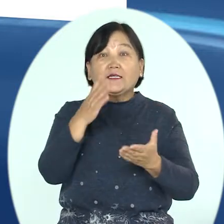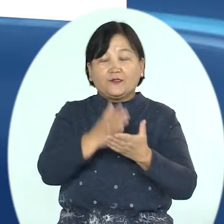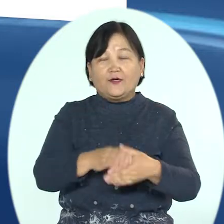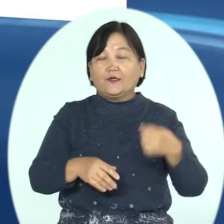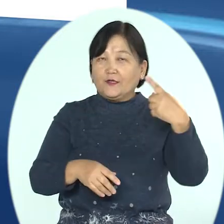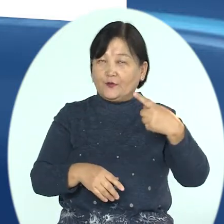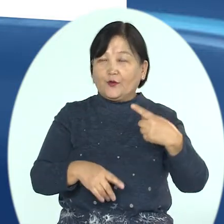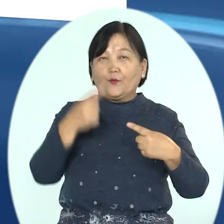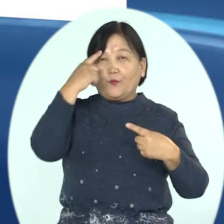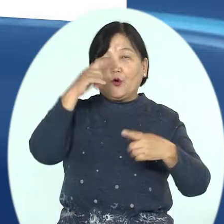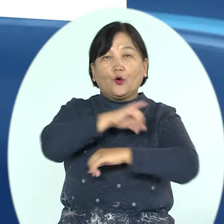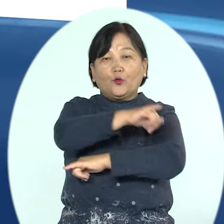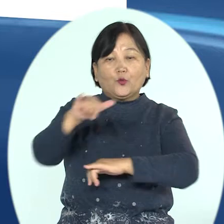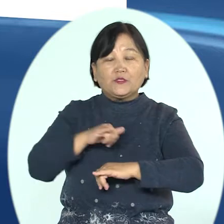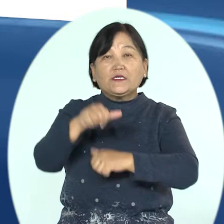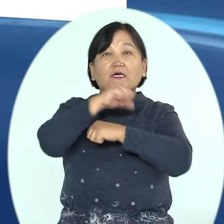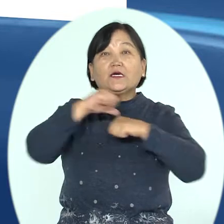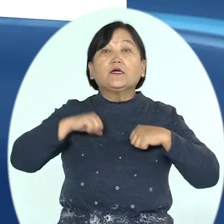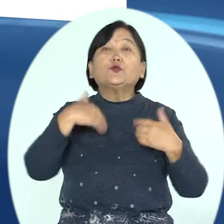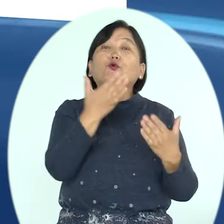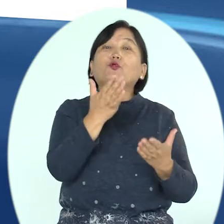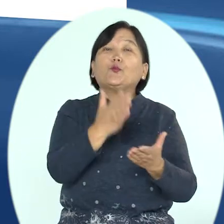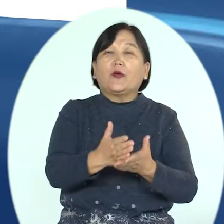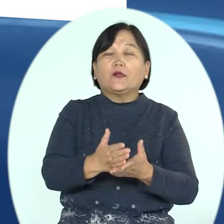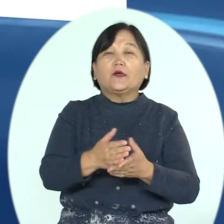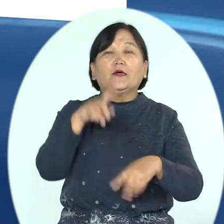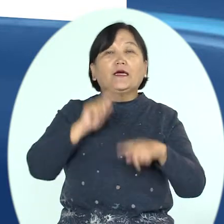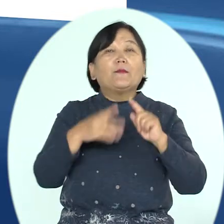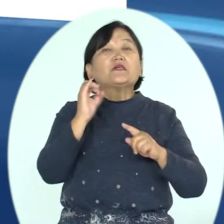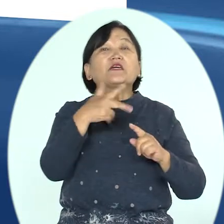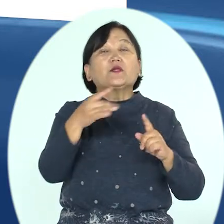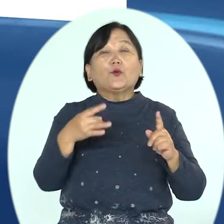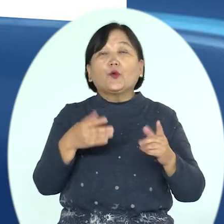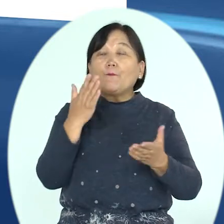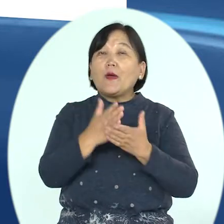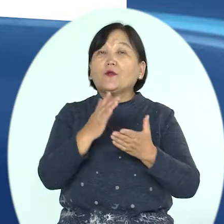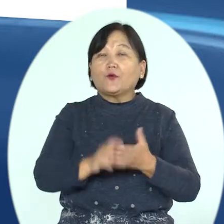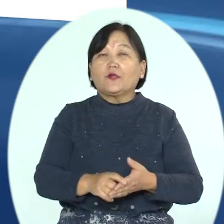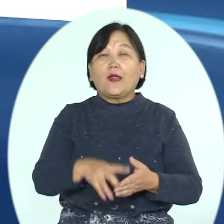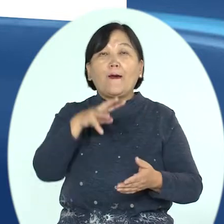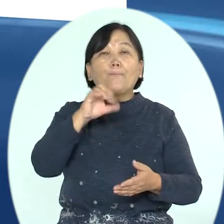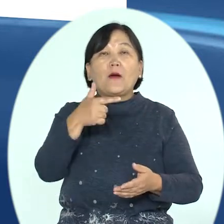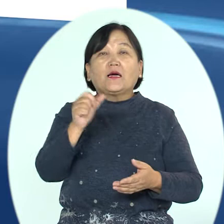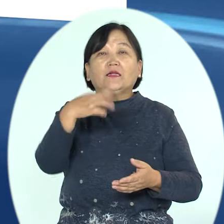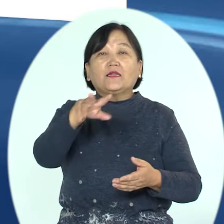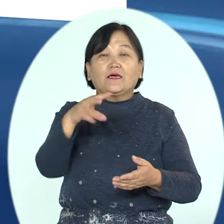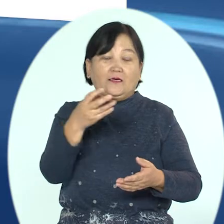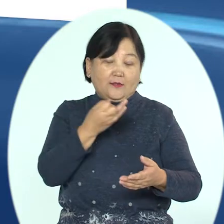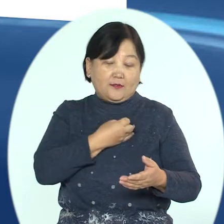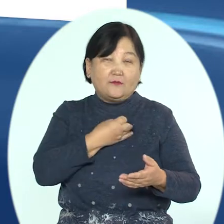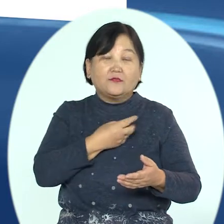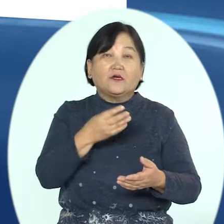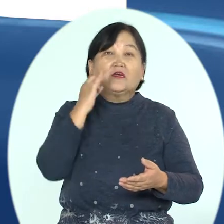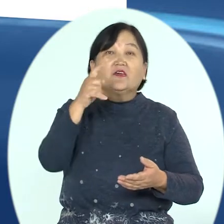бол Монгол улсын иргэнд олгоно. За энэ нь бас ямар шалгуур байх вэ гэхээр магадлан итгэмжлэгдсэн ихтэйд